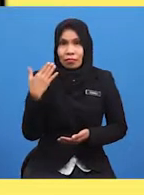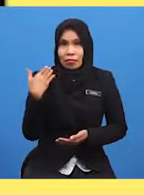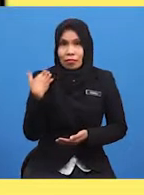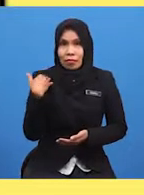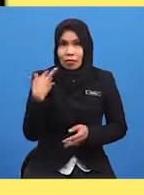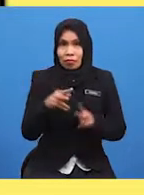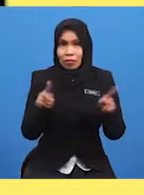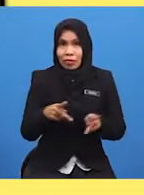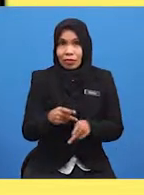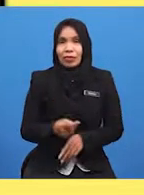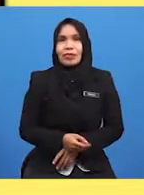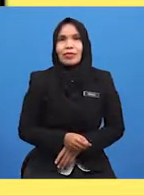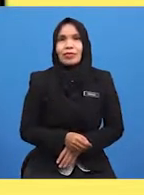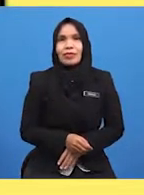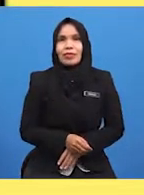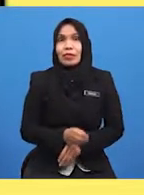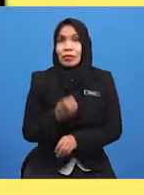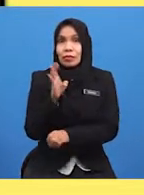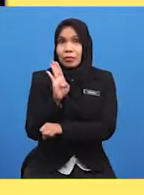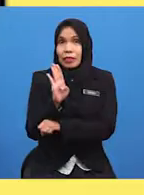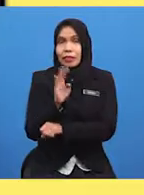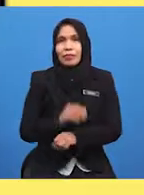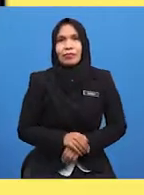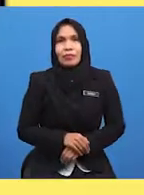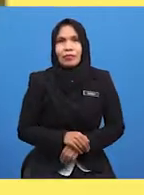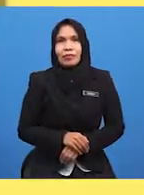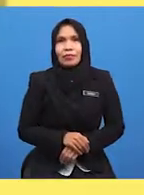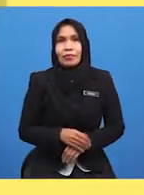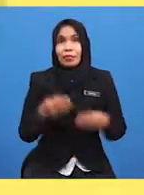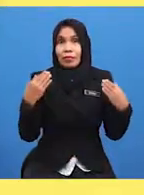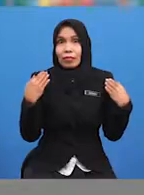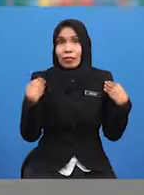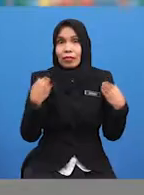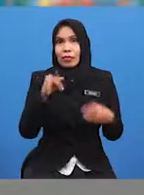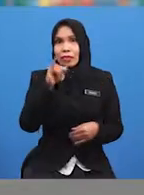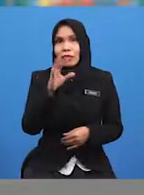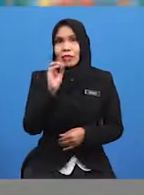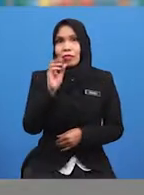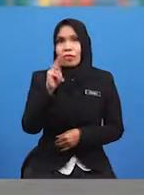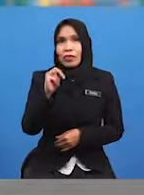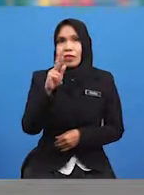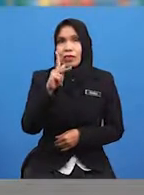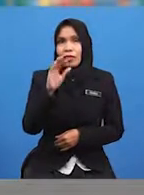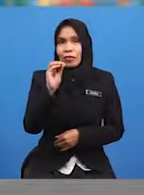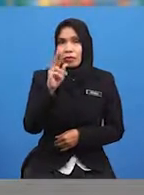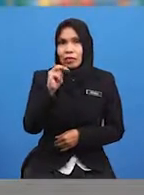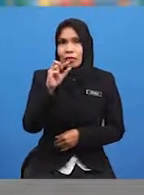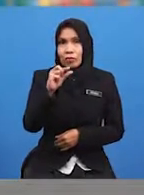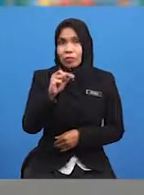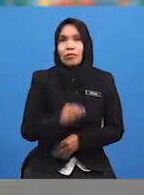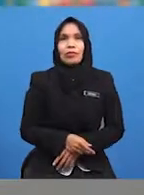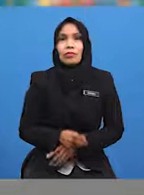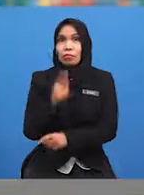berisi emas ada juga kelihatan gambar jongkok jongkok timah Dapatkah murid-murid kaitkan